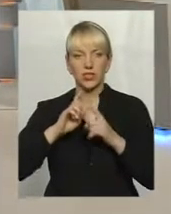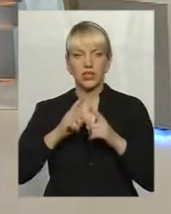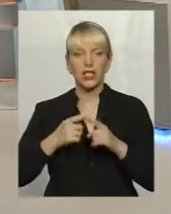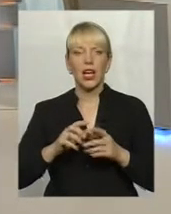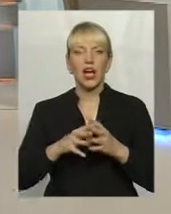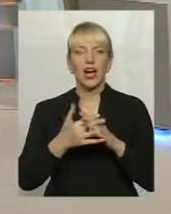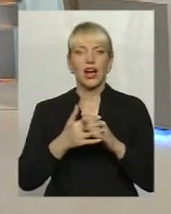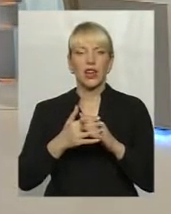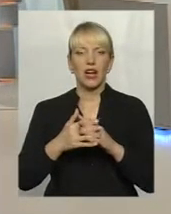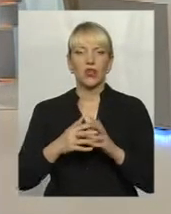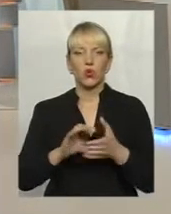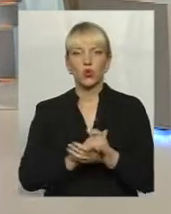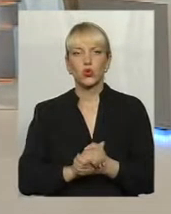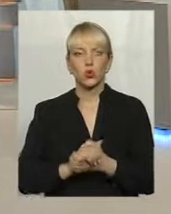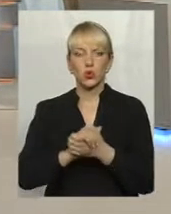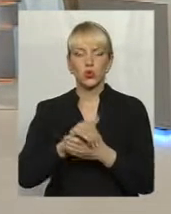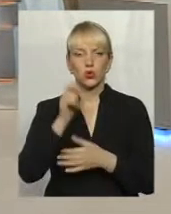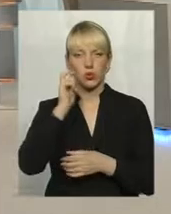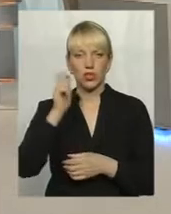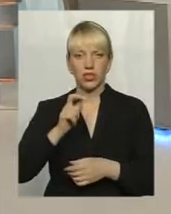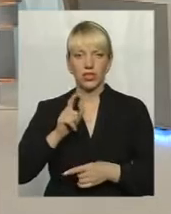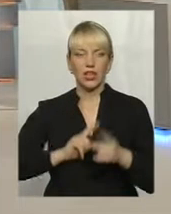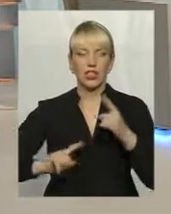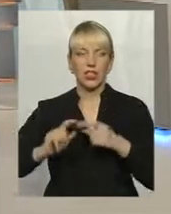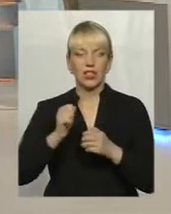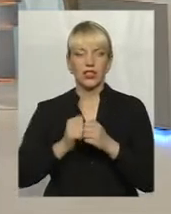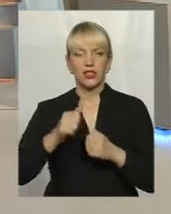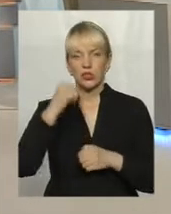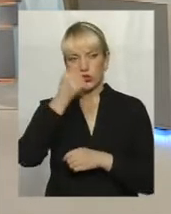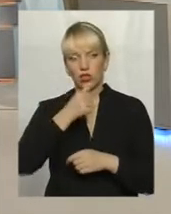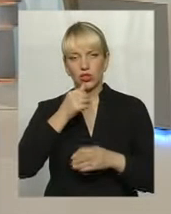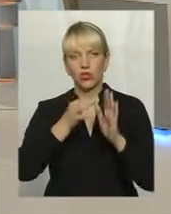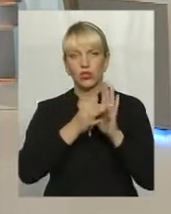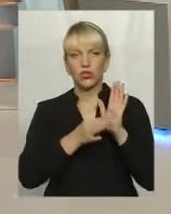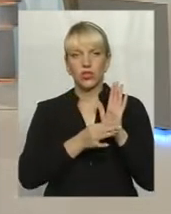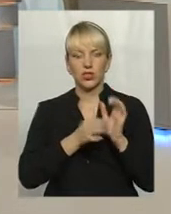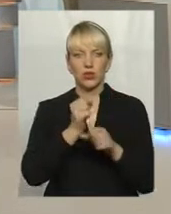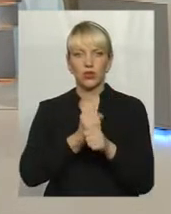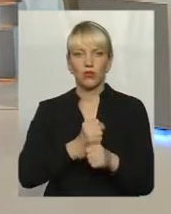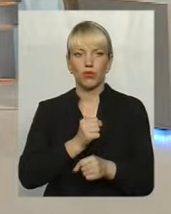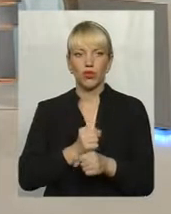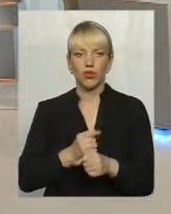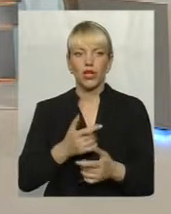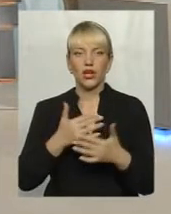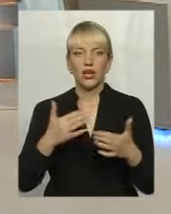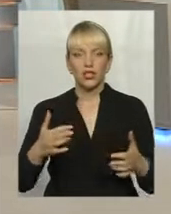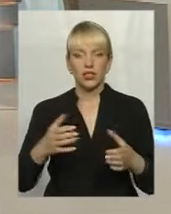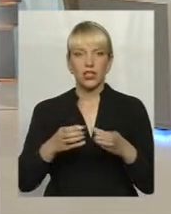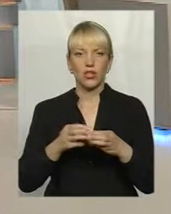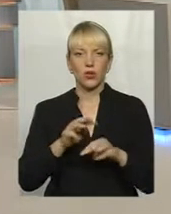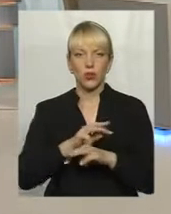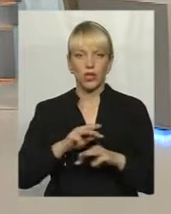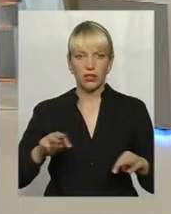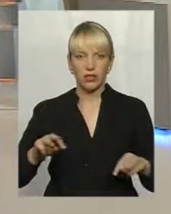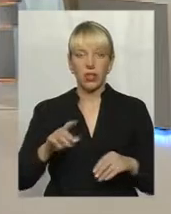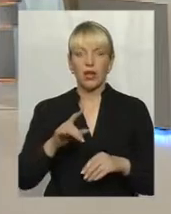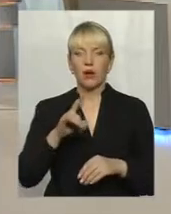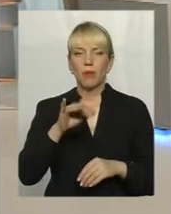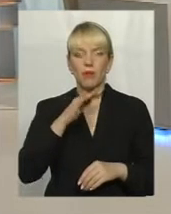Союзу України. Рада щорічно оцінює роботу різних урядів протягом багатьох